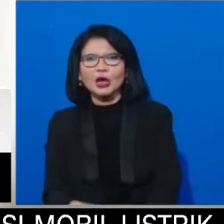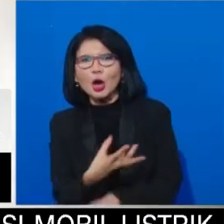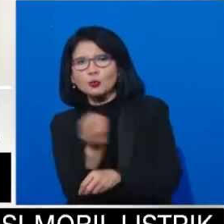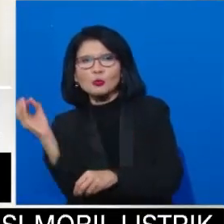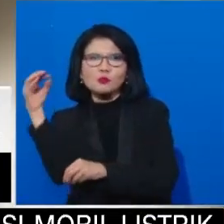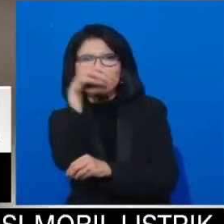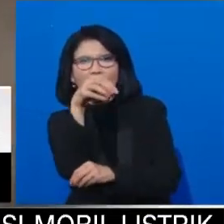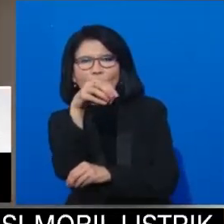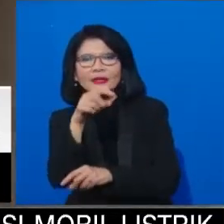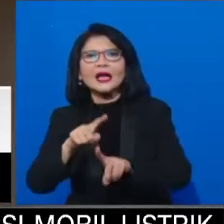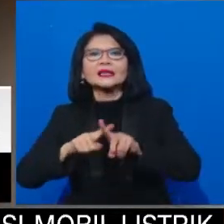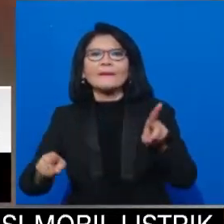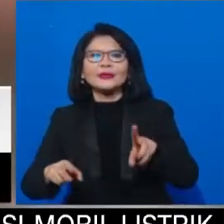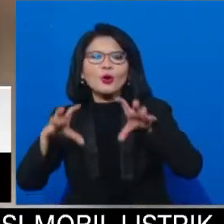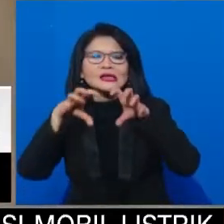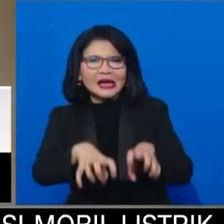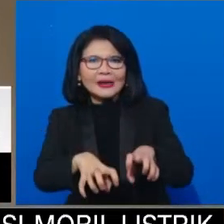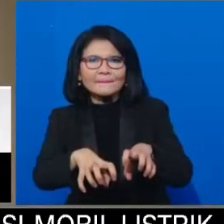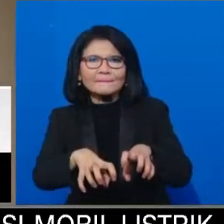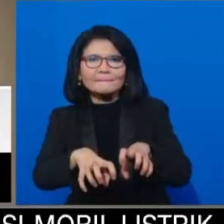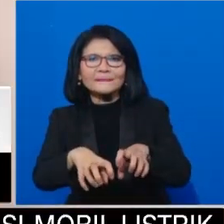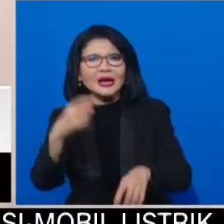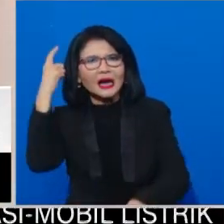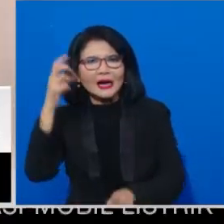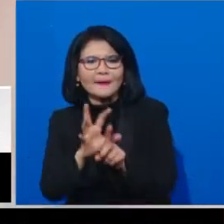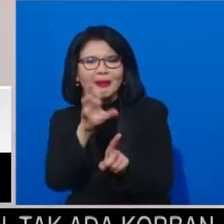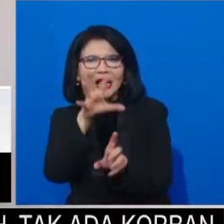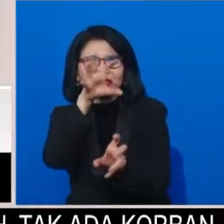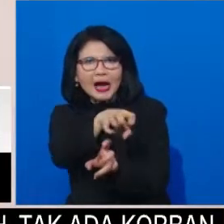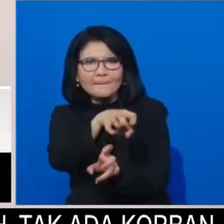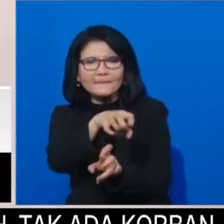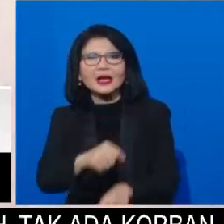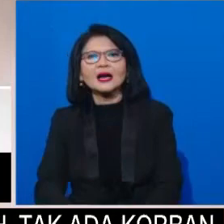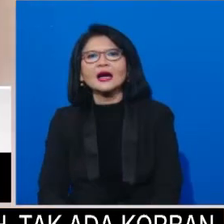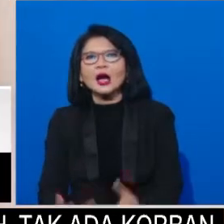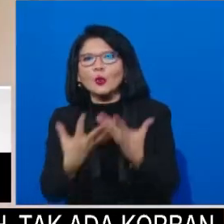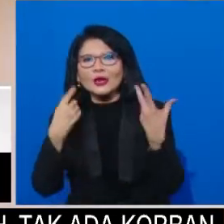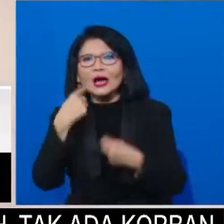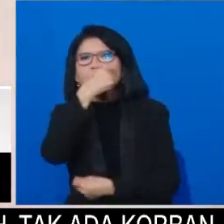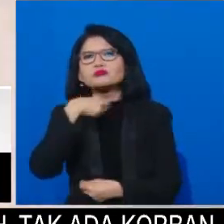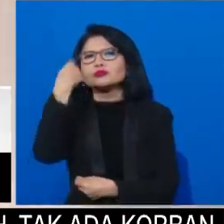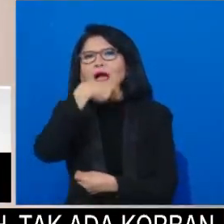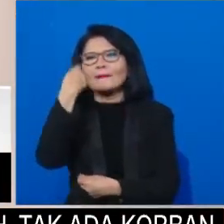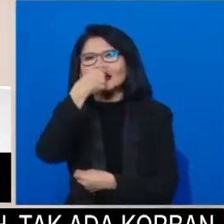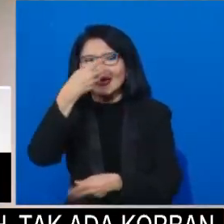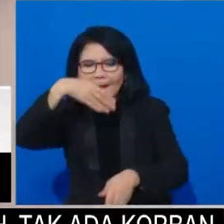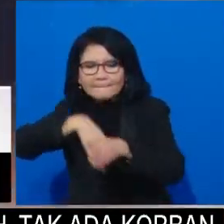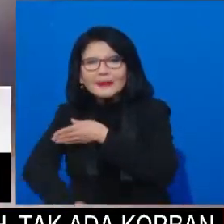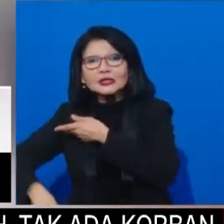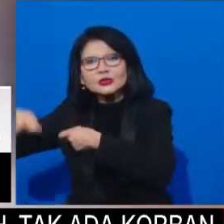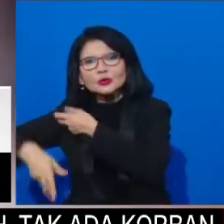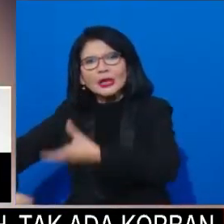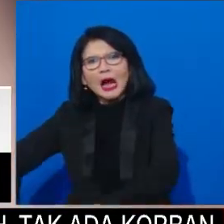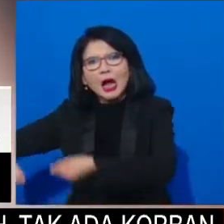ini tak berkutik saat warga menangkap bagian kepalanya. Warga kemudian melakban mulut ular dan memasukkannya ke dalam